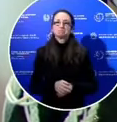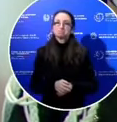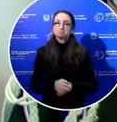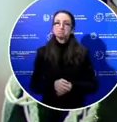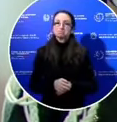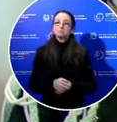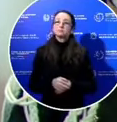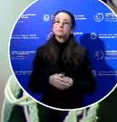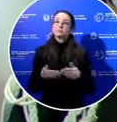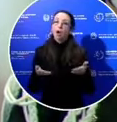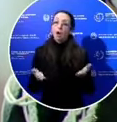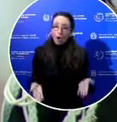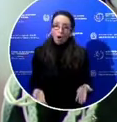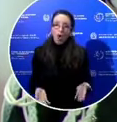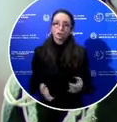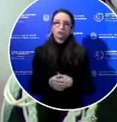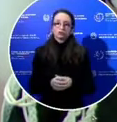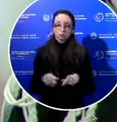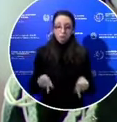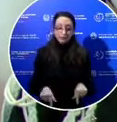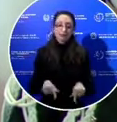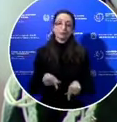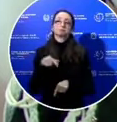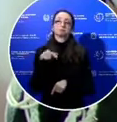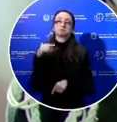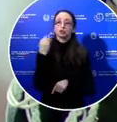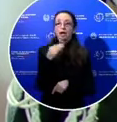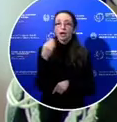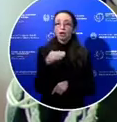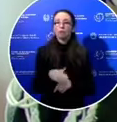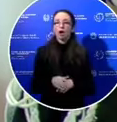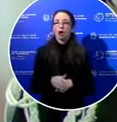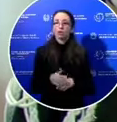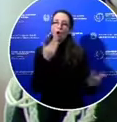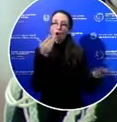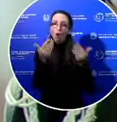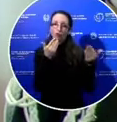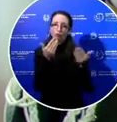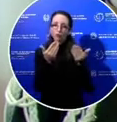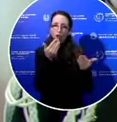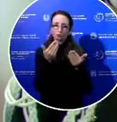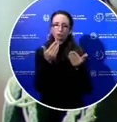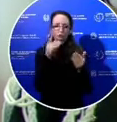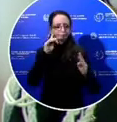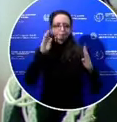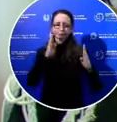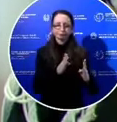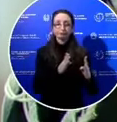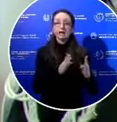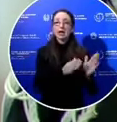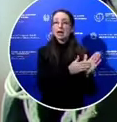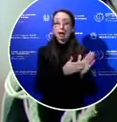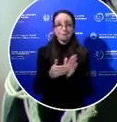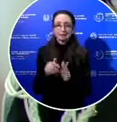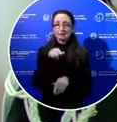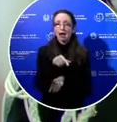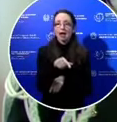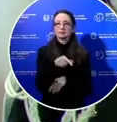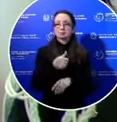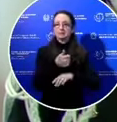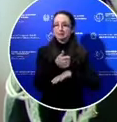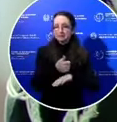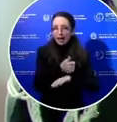E oggi approdiamo qui a Genova dopo un confronto fitto con i rappresentanti dei ministeri, delle regioni, del